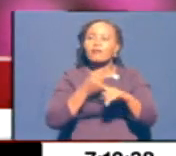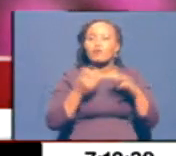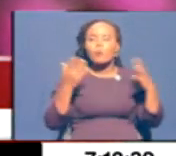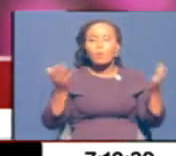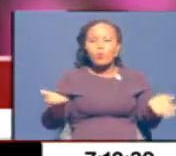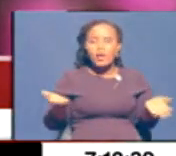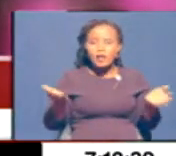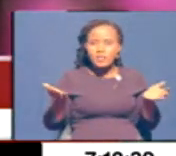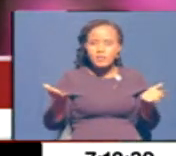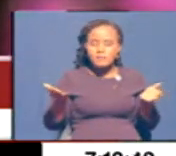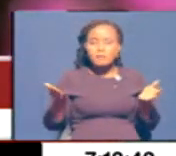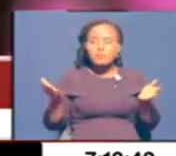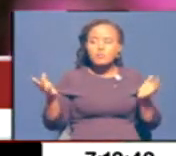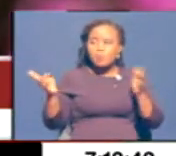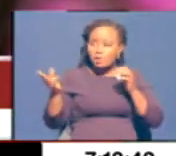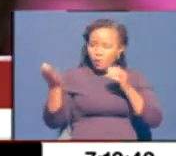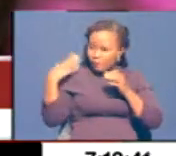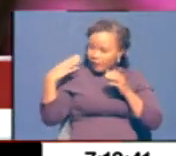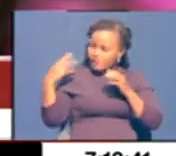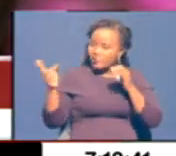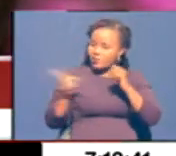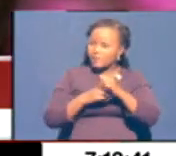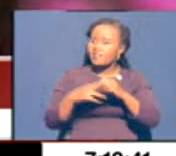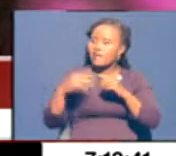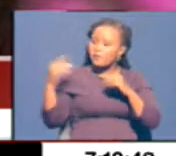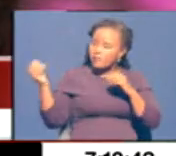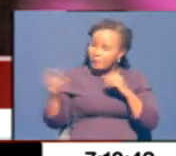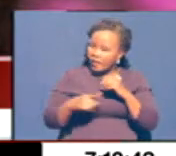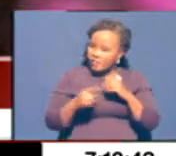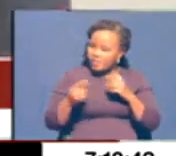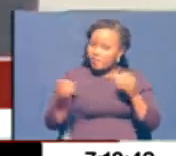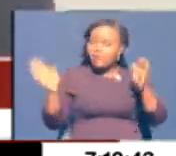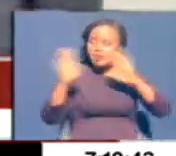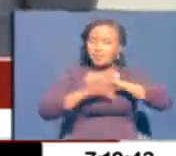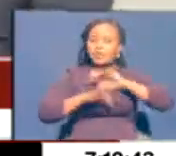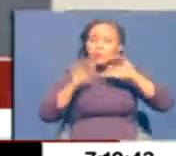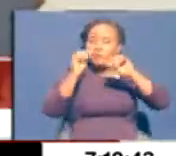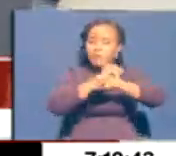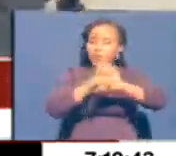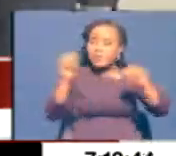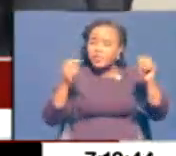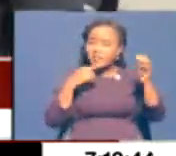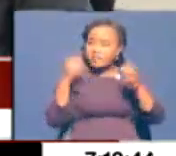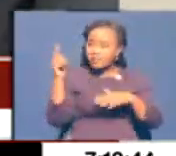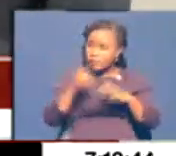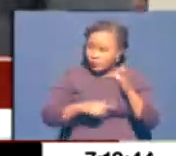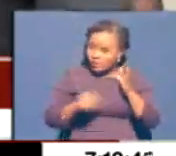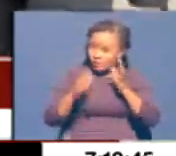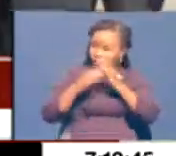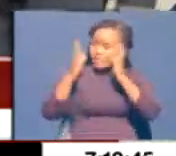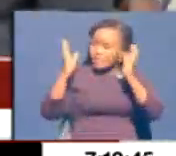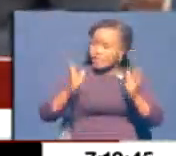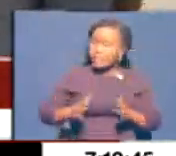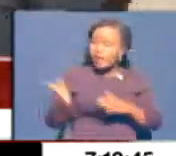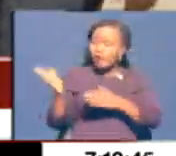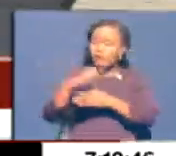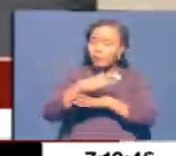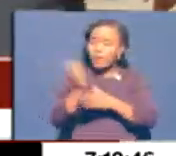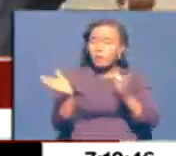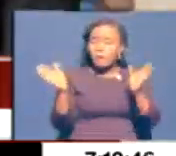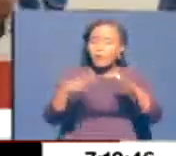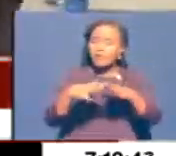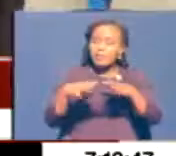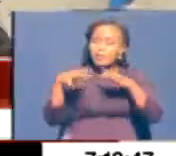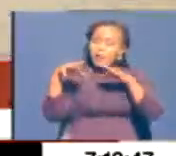Miezi saba iliyopita, naibu rais William Ruto alidai kwamba kiongozi wa chama cha Wiper Kalonzo Musyoka alinyakua